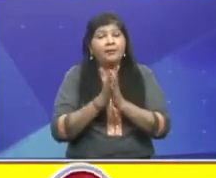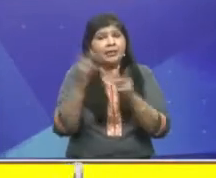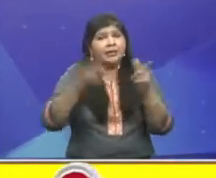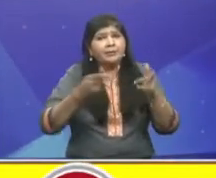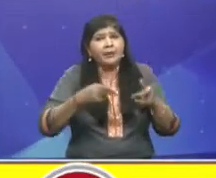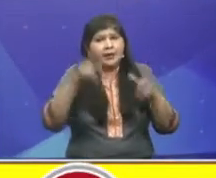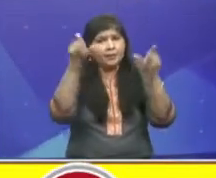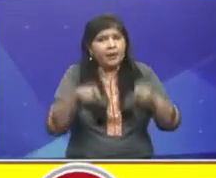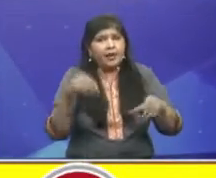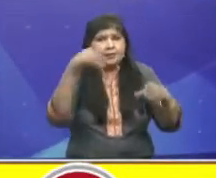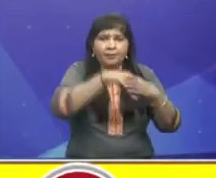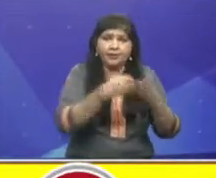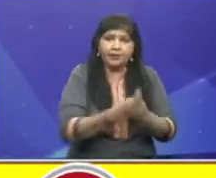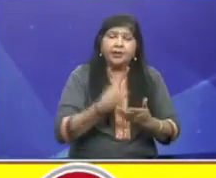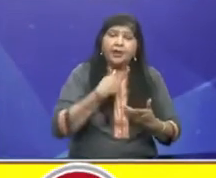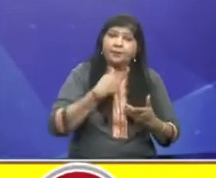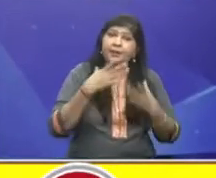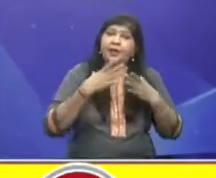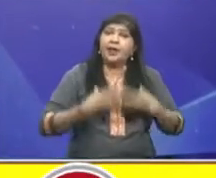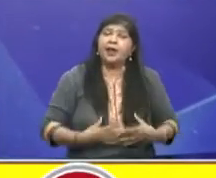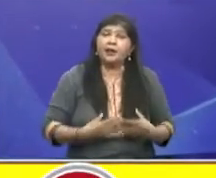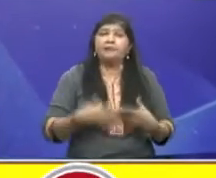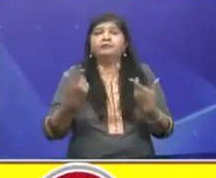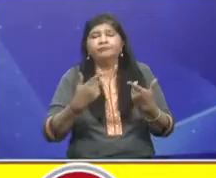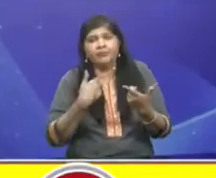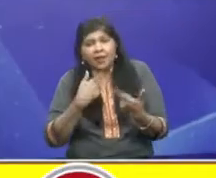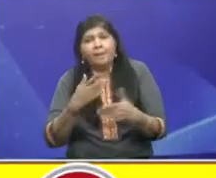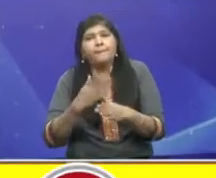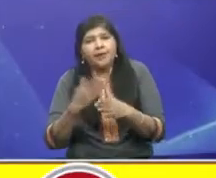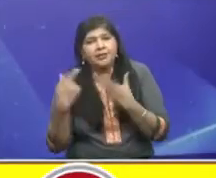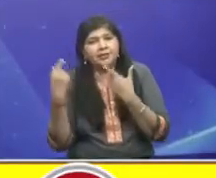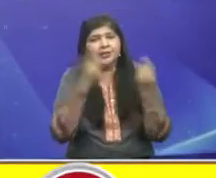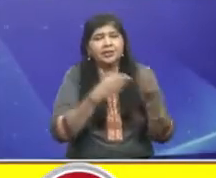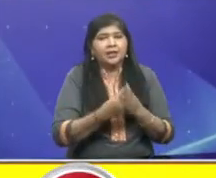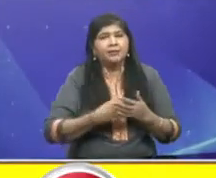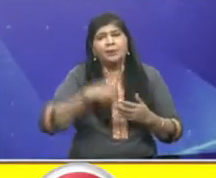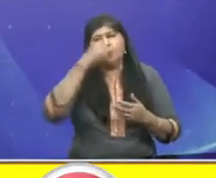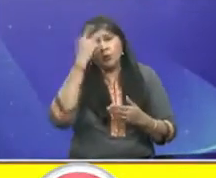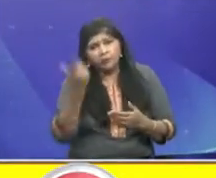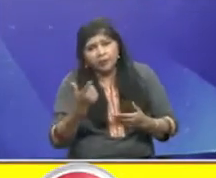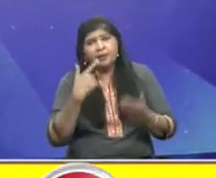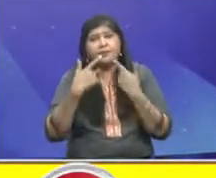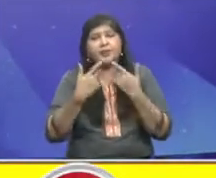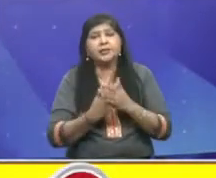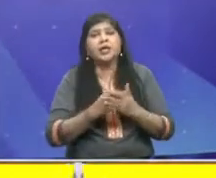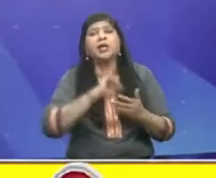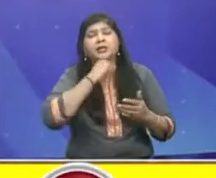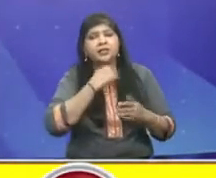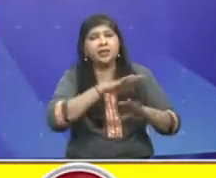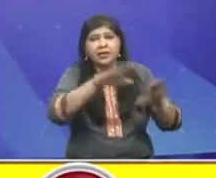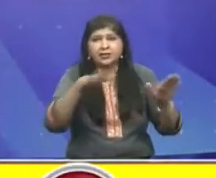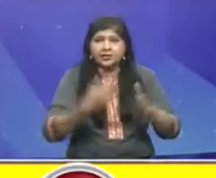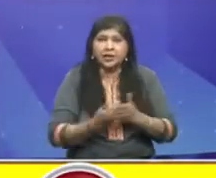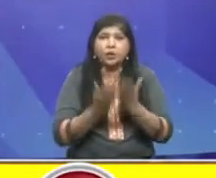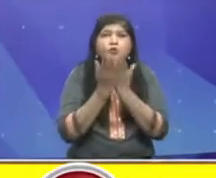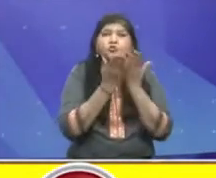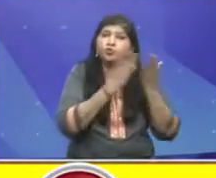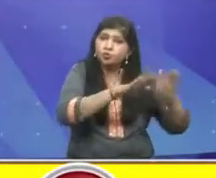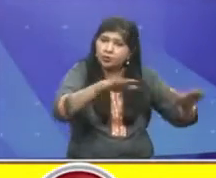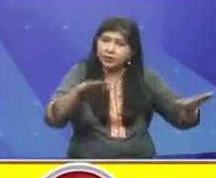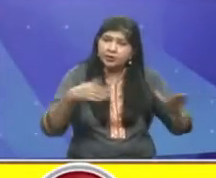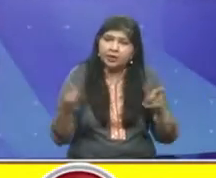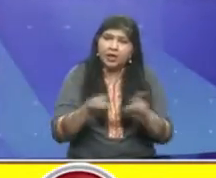हिस्सा मानते हुए अपने जीवन के सुख दुख भी साझा किए हैं। इसमें बहुत सारे नौजवान भी हैं, छात्र छात्राएं